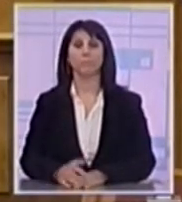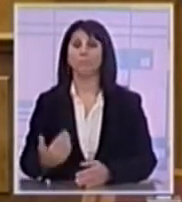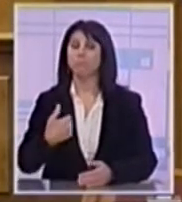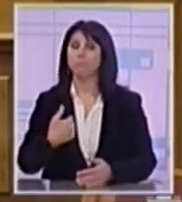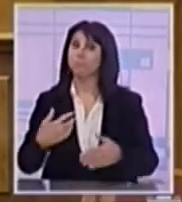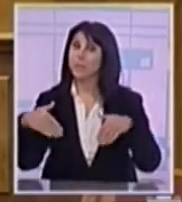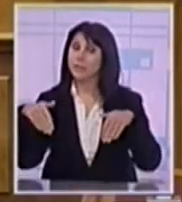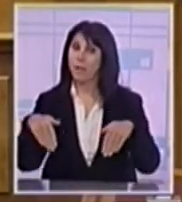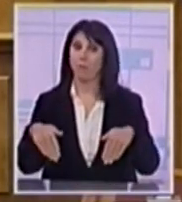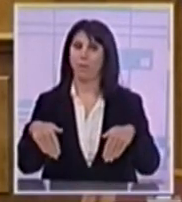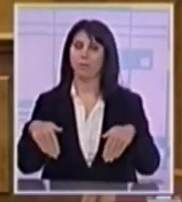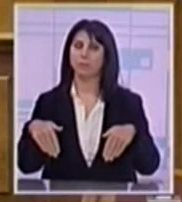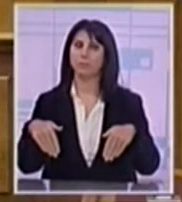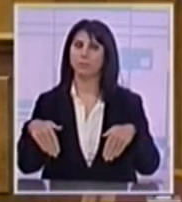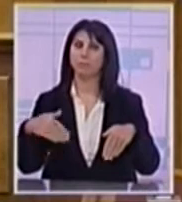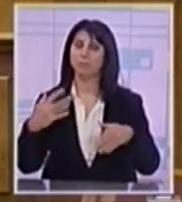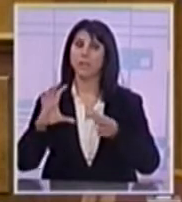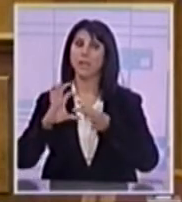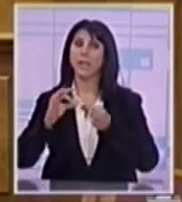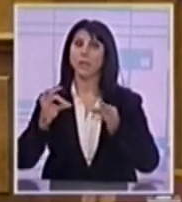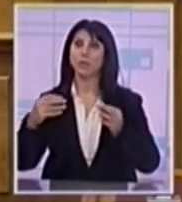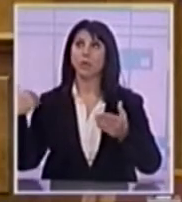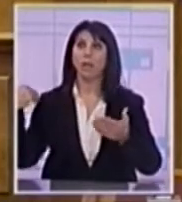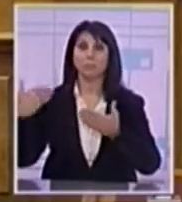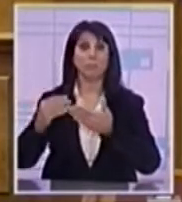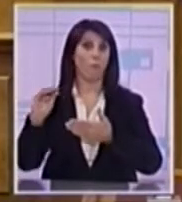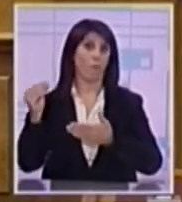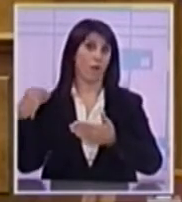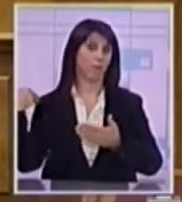σεβόμενος την ιστορία αυτής της αιθούσας,